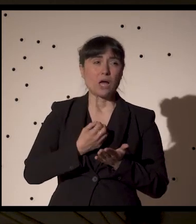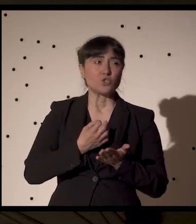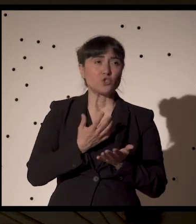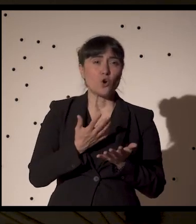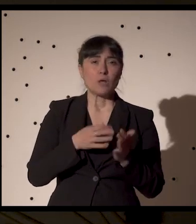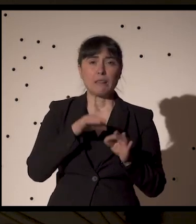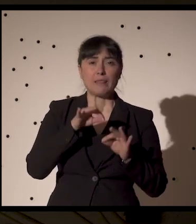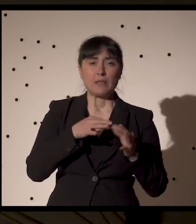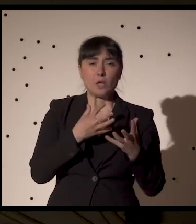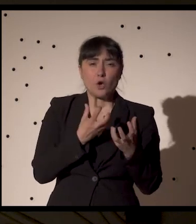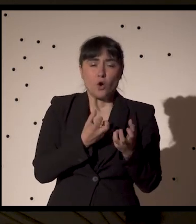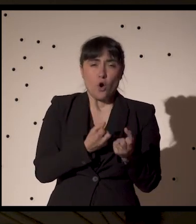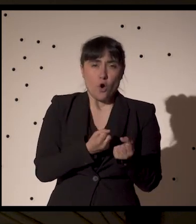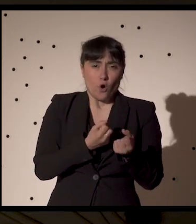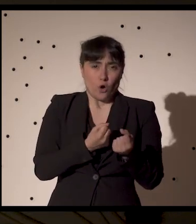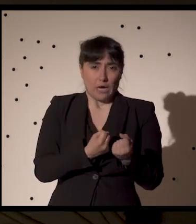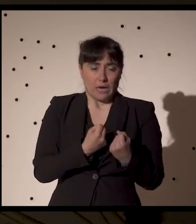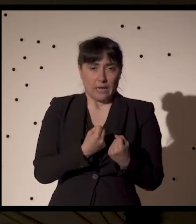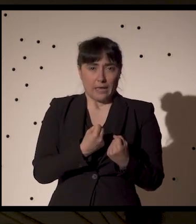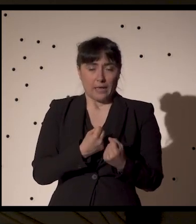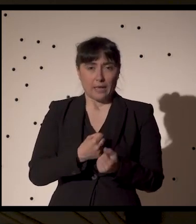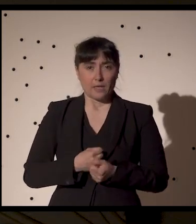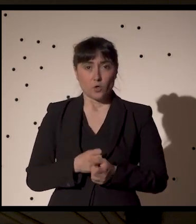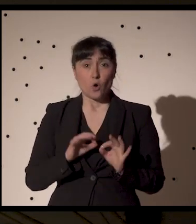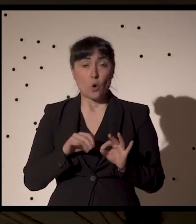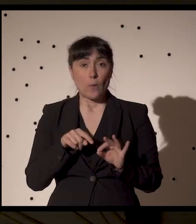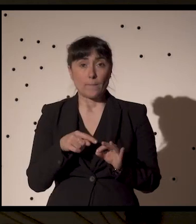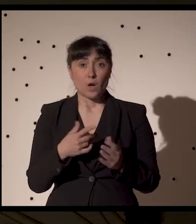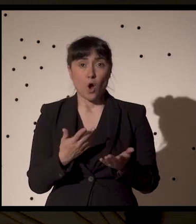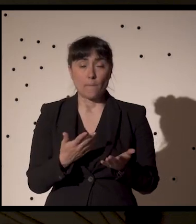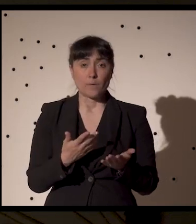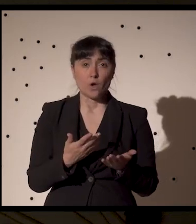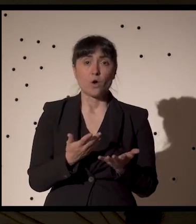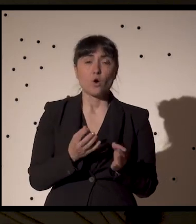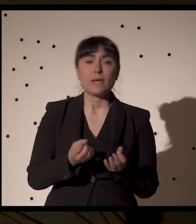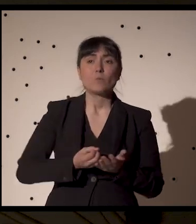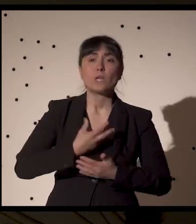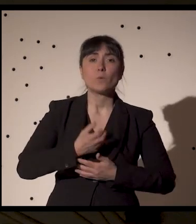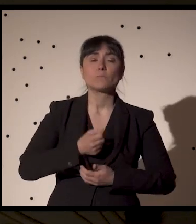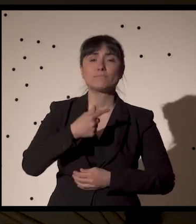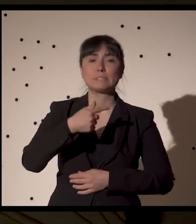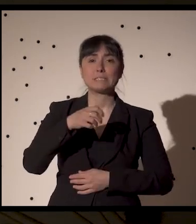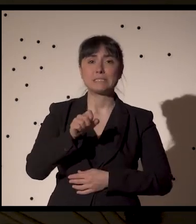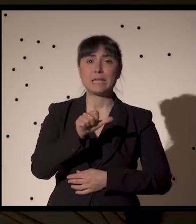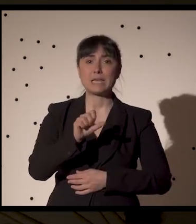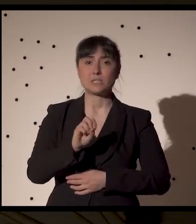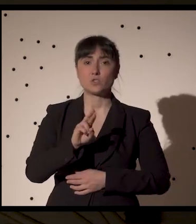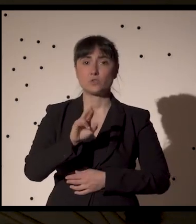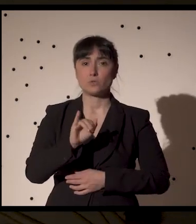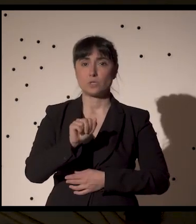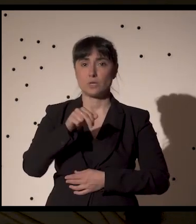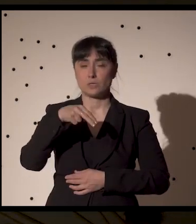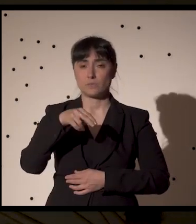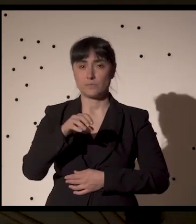Del Teatro Italiano mi riferisco per l'appunto Al linguaggio testoriano incontrata attraverso tre